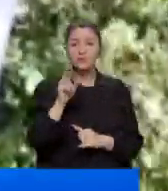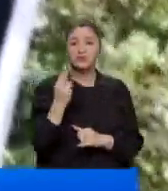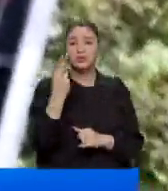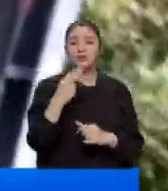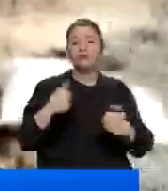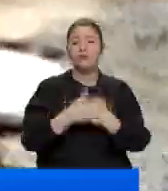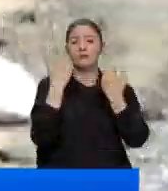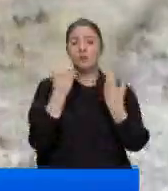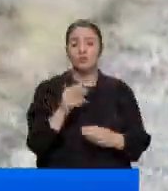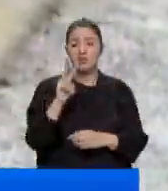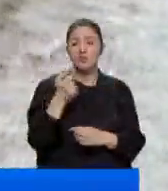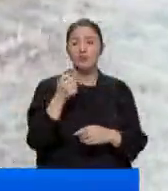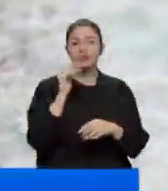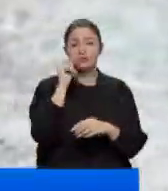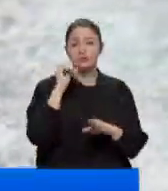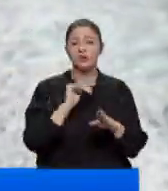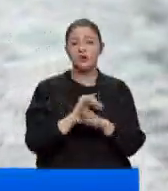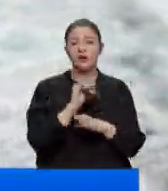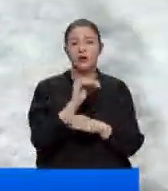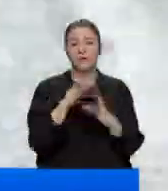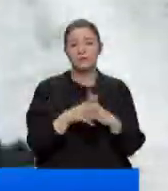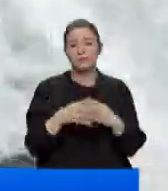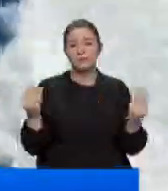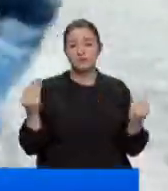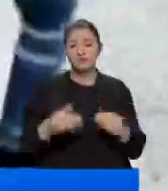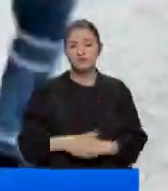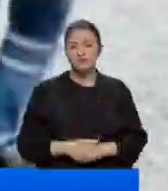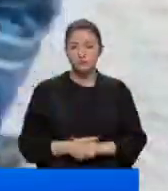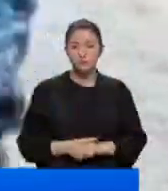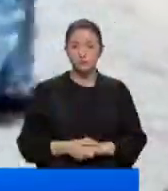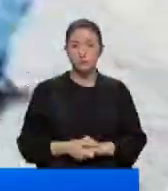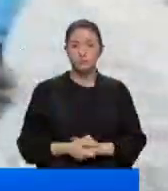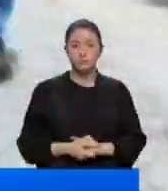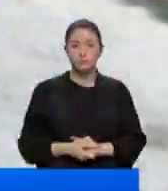kaza gerçekleşti. 26 kişi trafik kazasında yaşamını yitirdi.